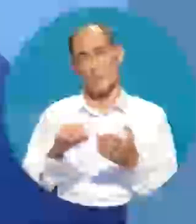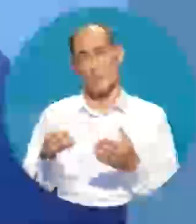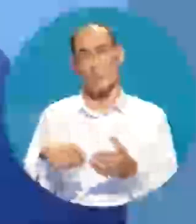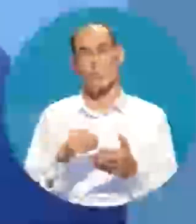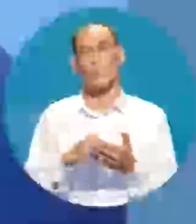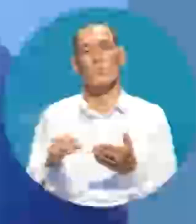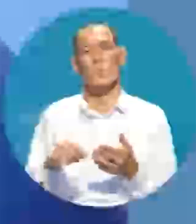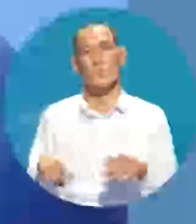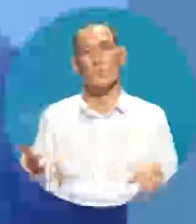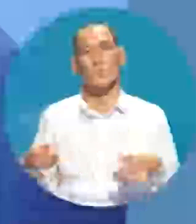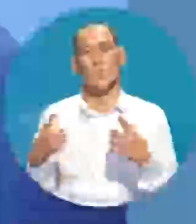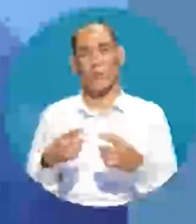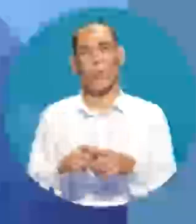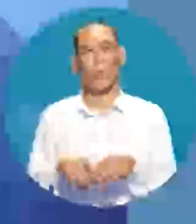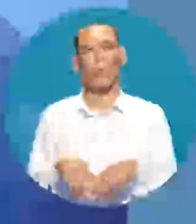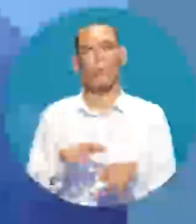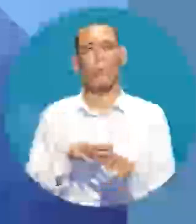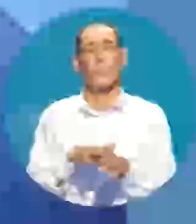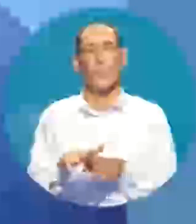Жазу жазған кезімізде пайда береді.